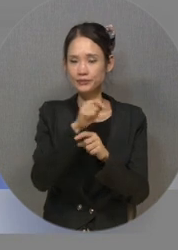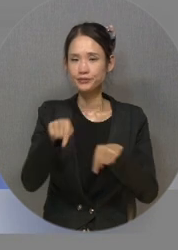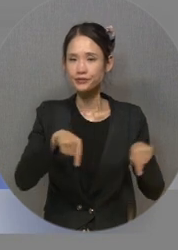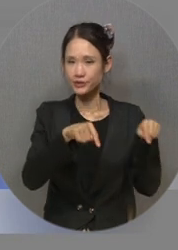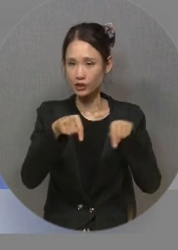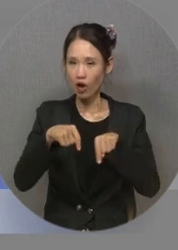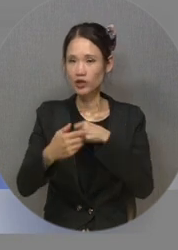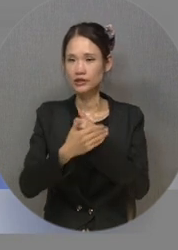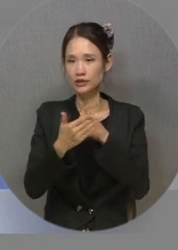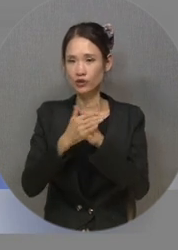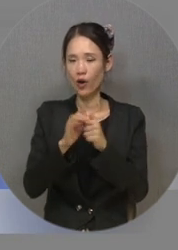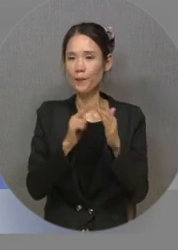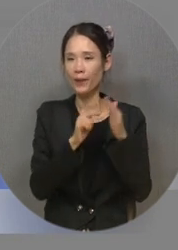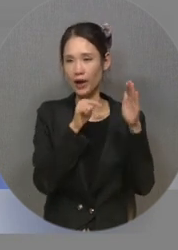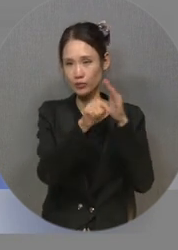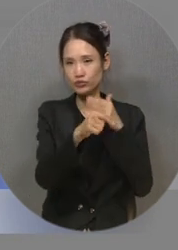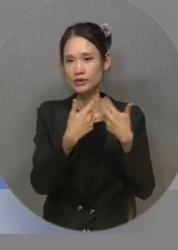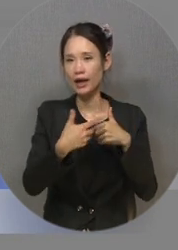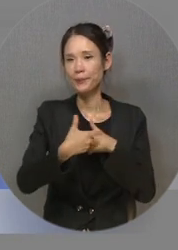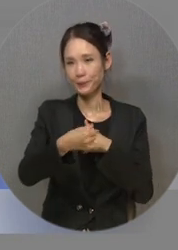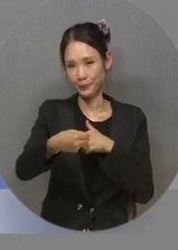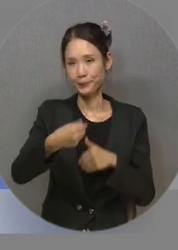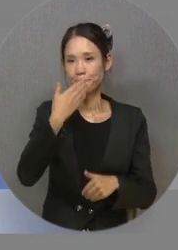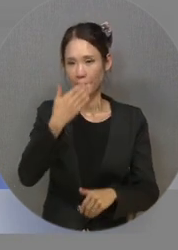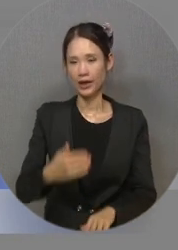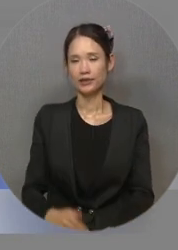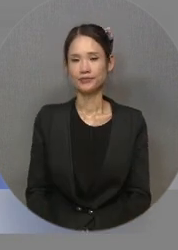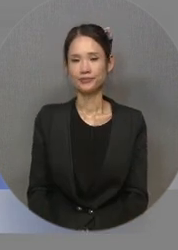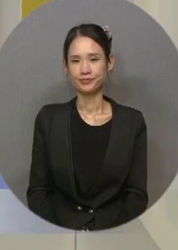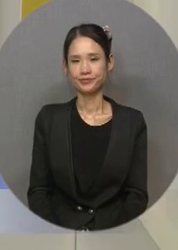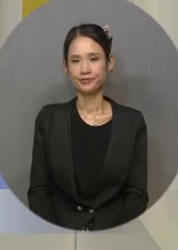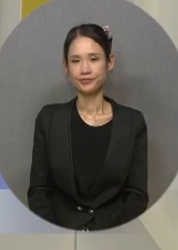데스크를 방문해 단말기를 대여할 수 있습니다